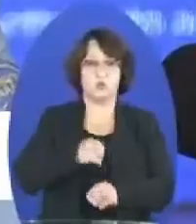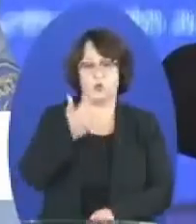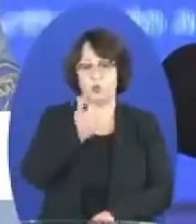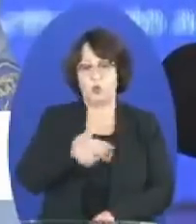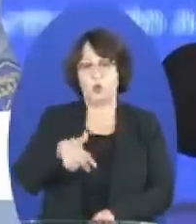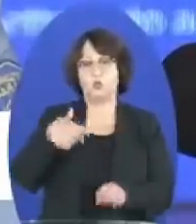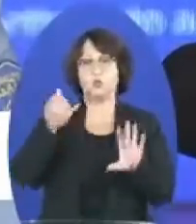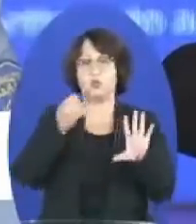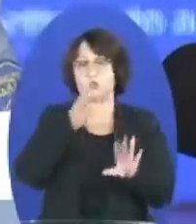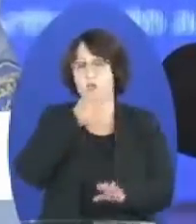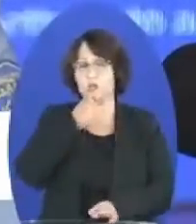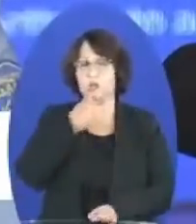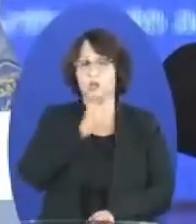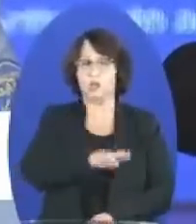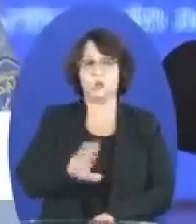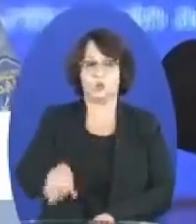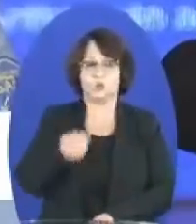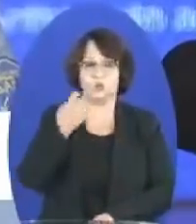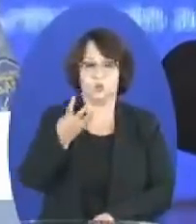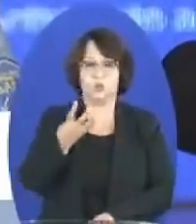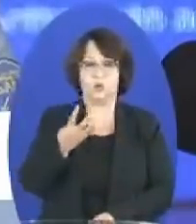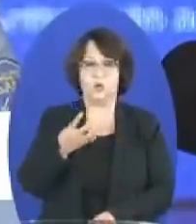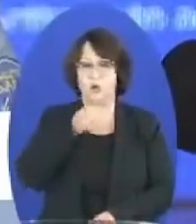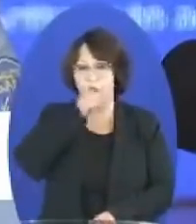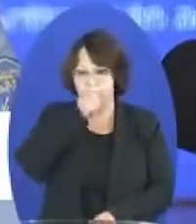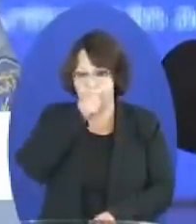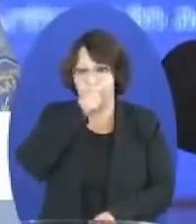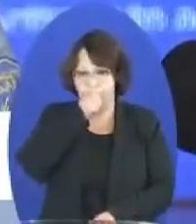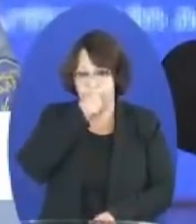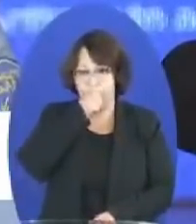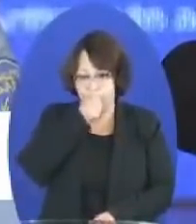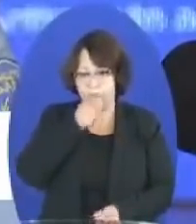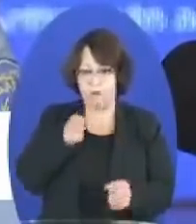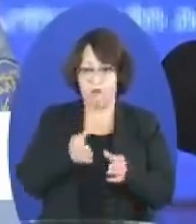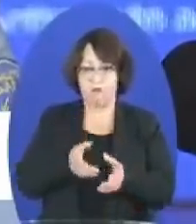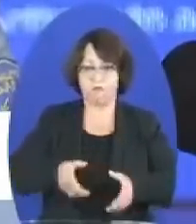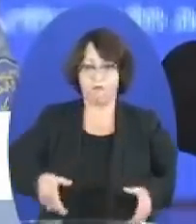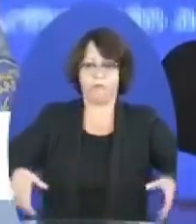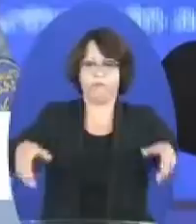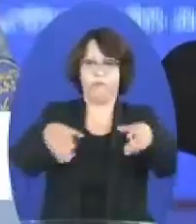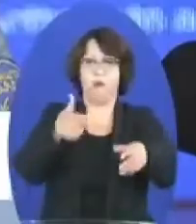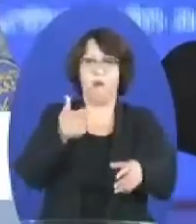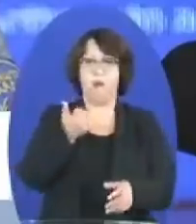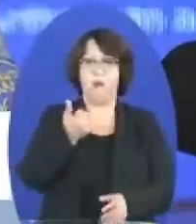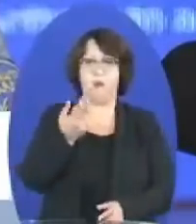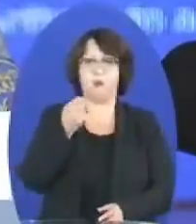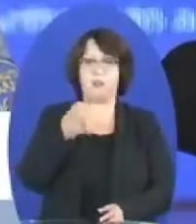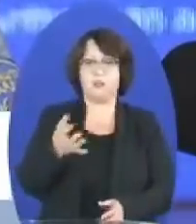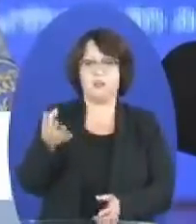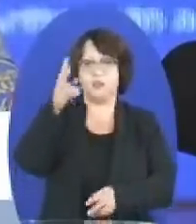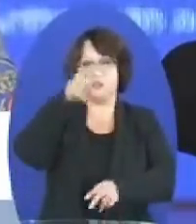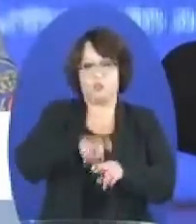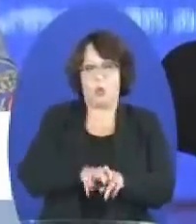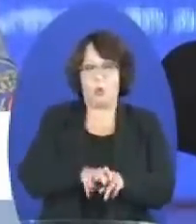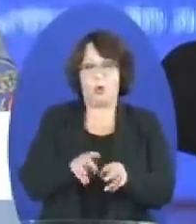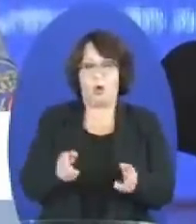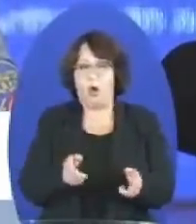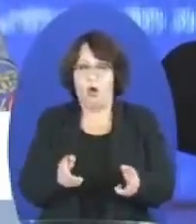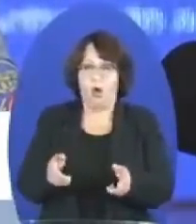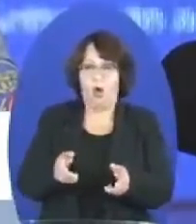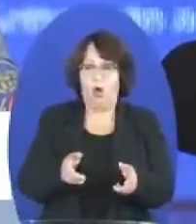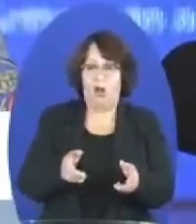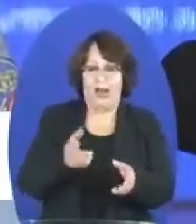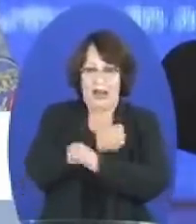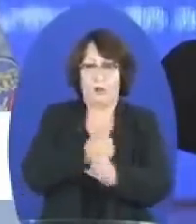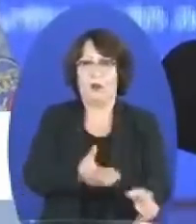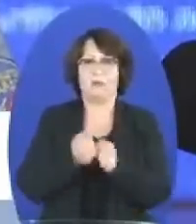насны 4 хүүхдээ одоо хилдэг гуцсан дээр хөөд явж ирсэн юм. Мөн аварсан байгаа. За харамсалтай нь одоо эцгэх нь амарч